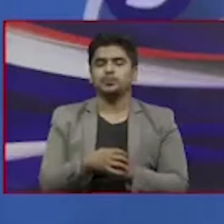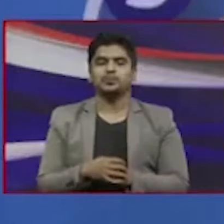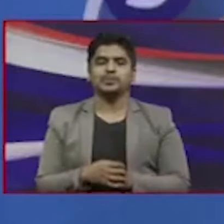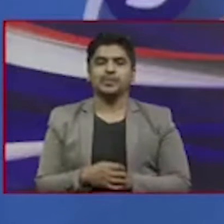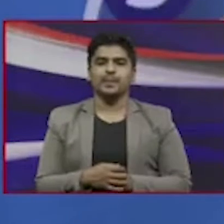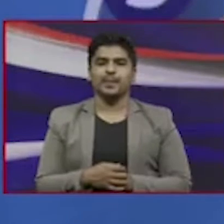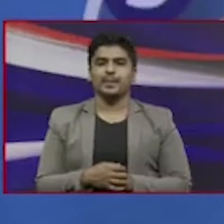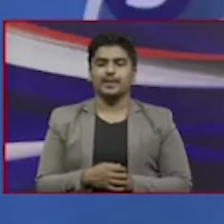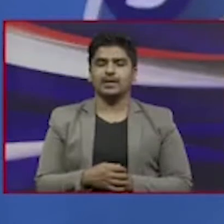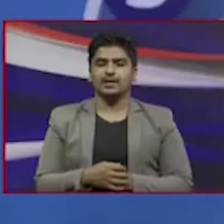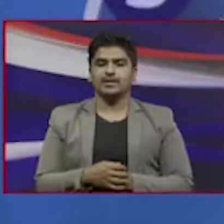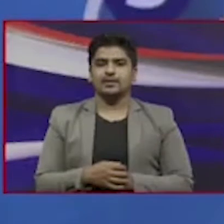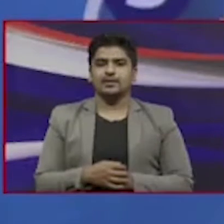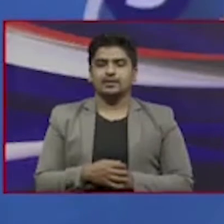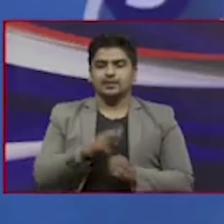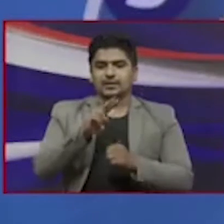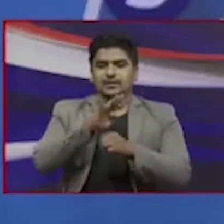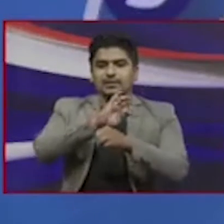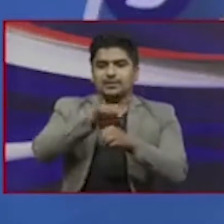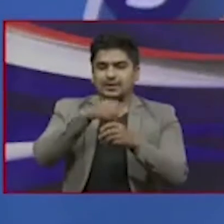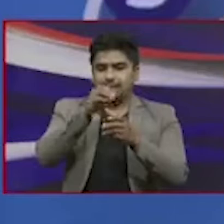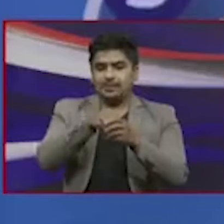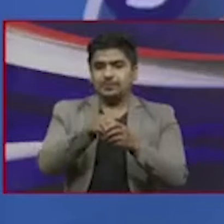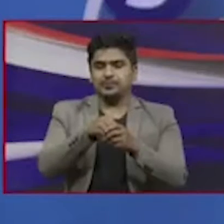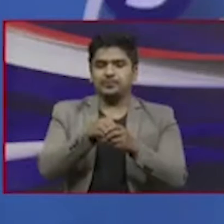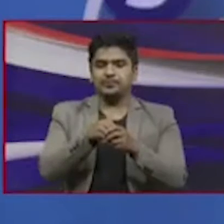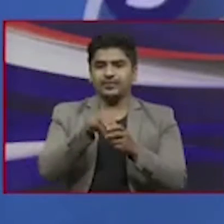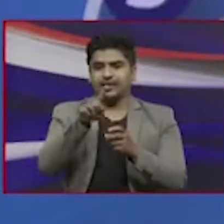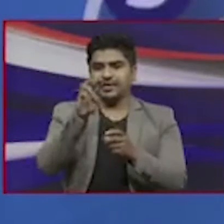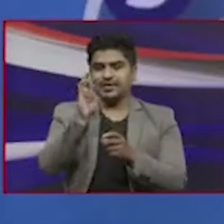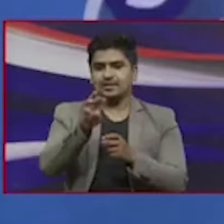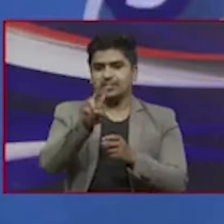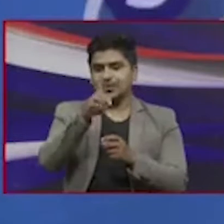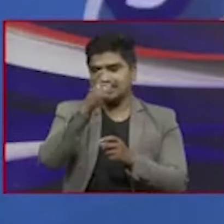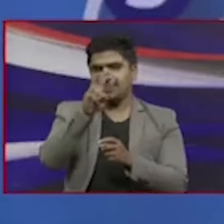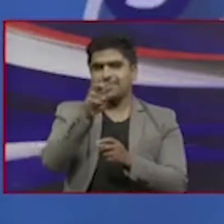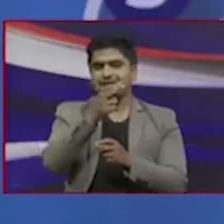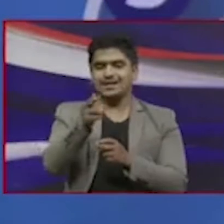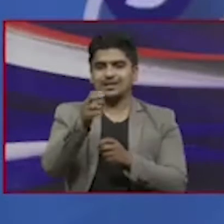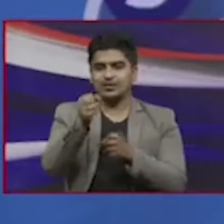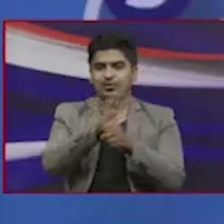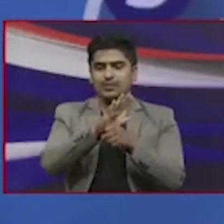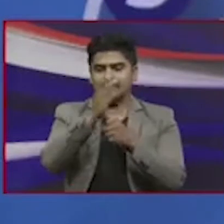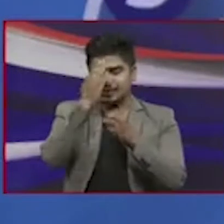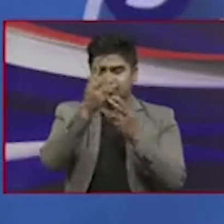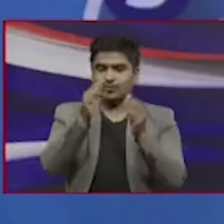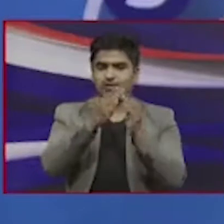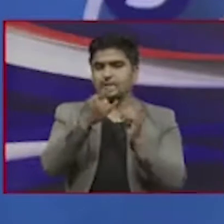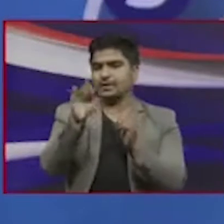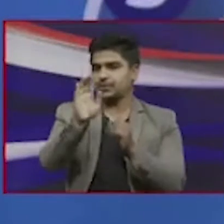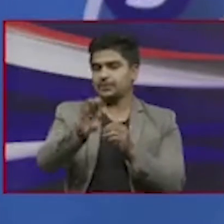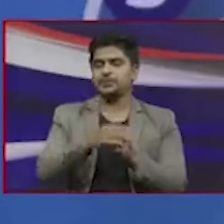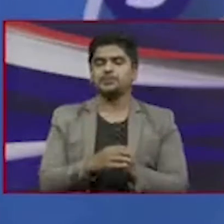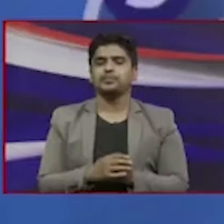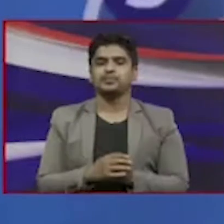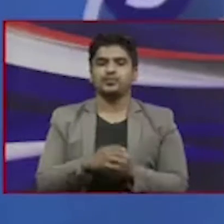भएको छ। गत 24 घण्टामा कुल 1,220 जना कोभिड-19 विजय प्राप्त गरेर डिस्चार्ज